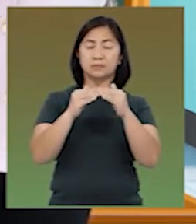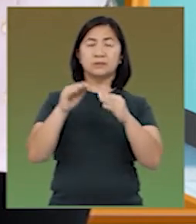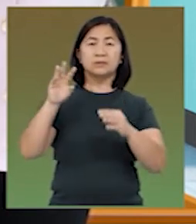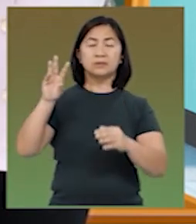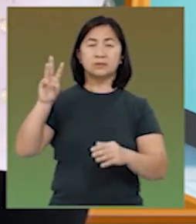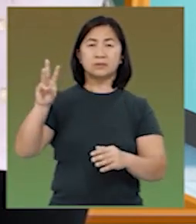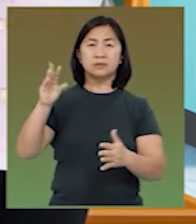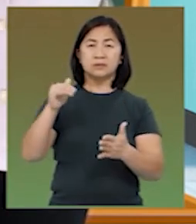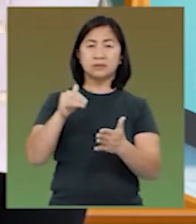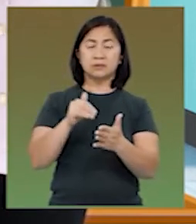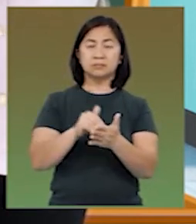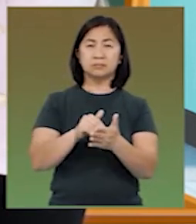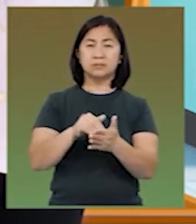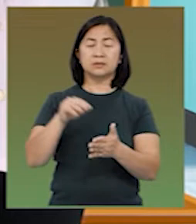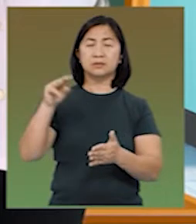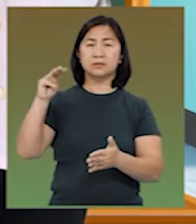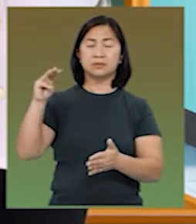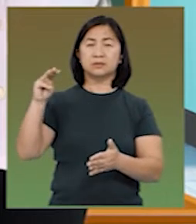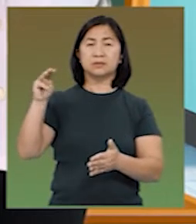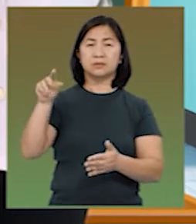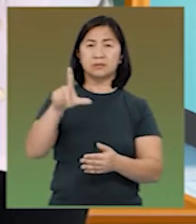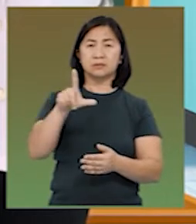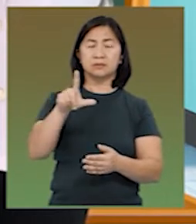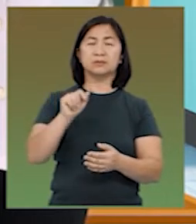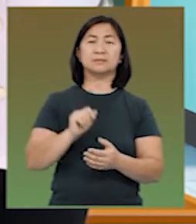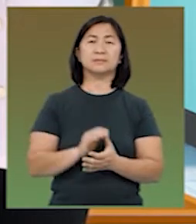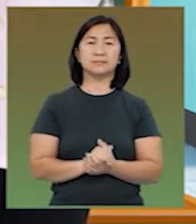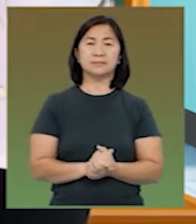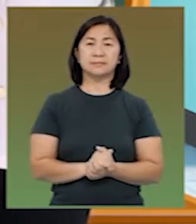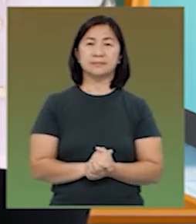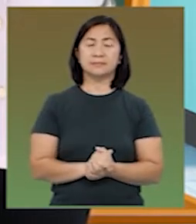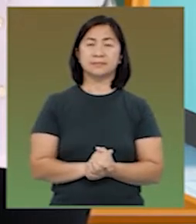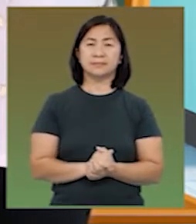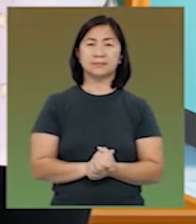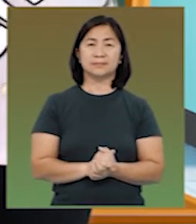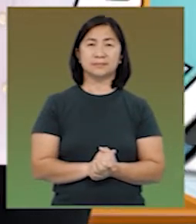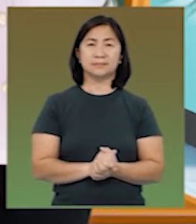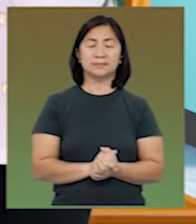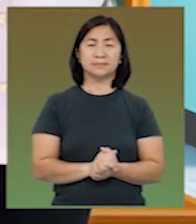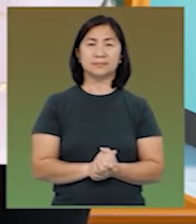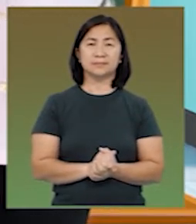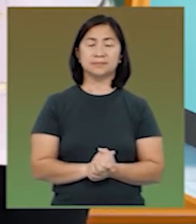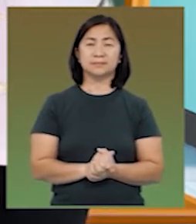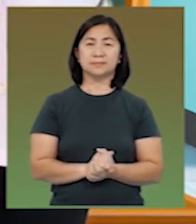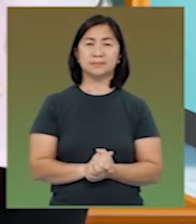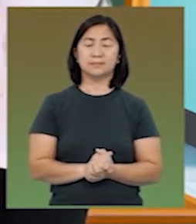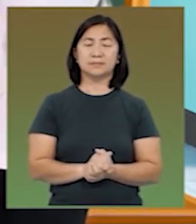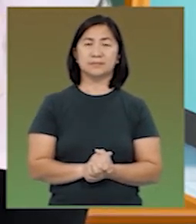is equal to 6,000 milliliters.